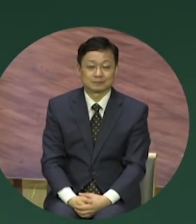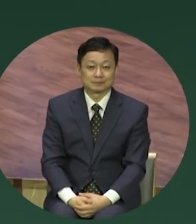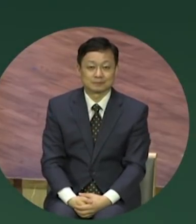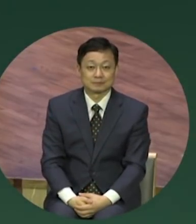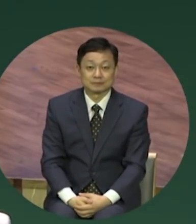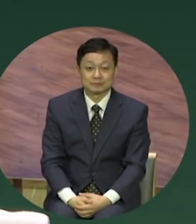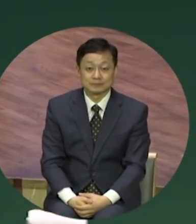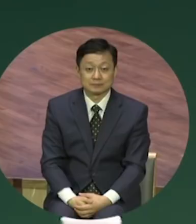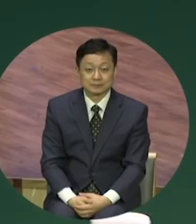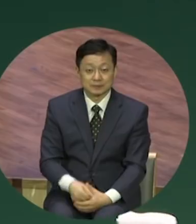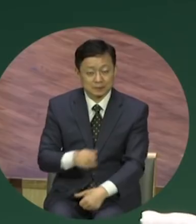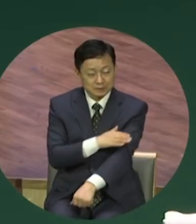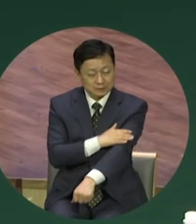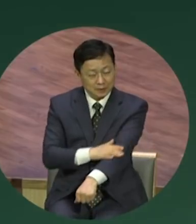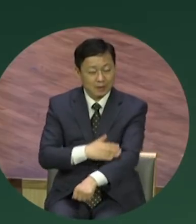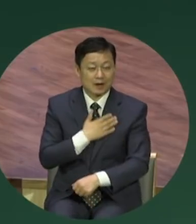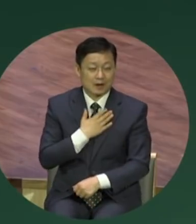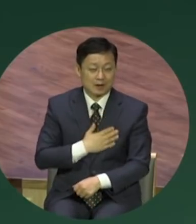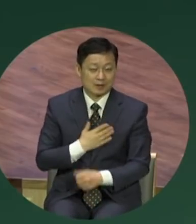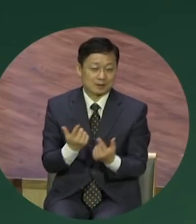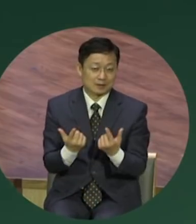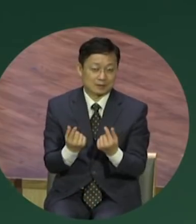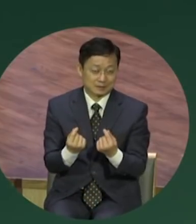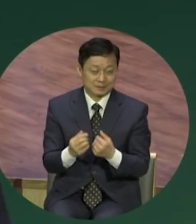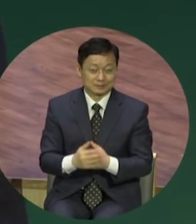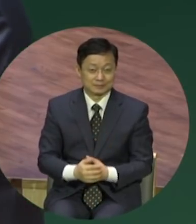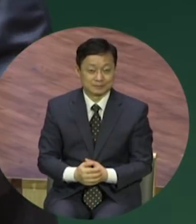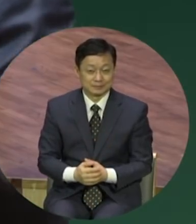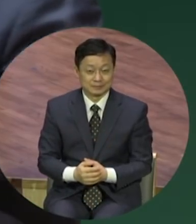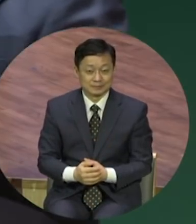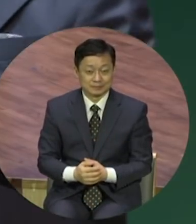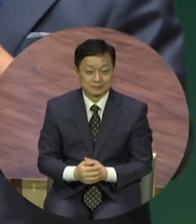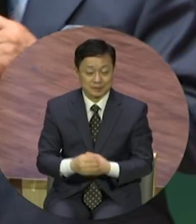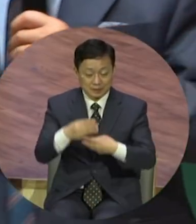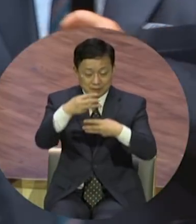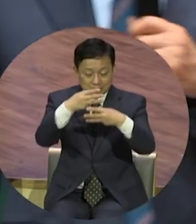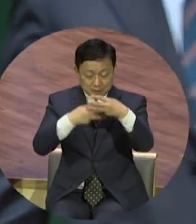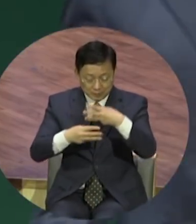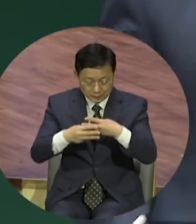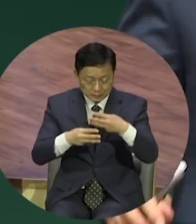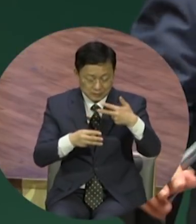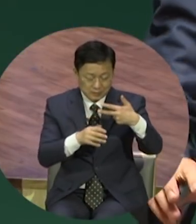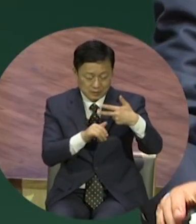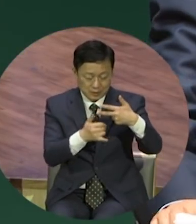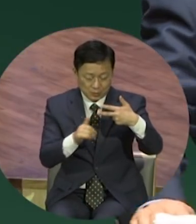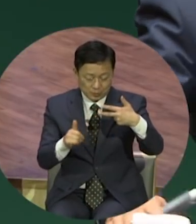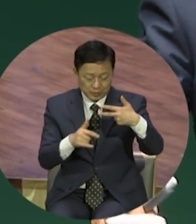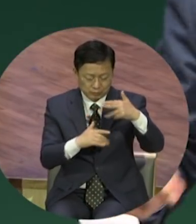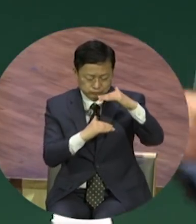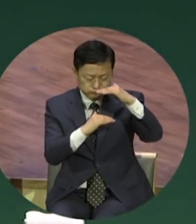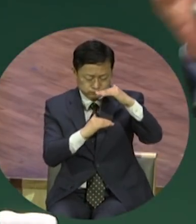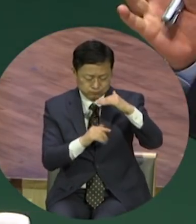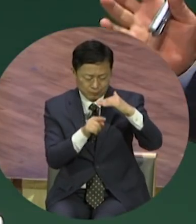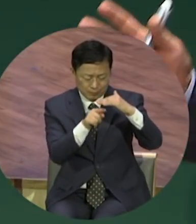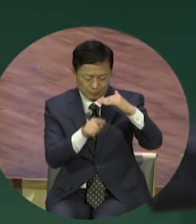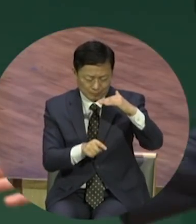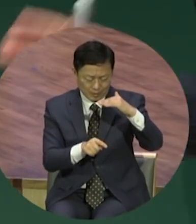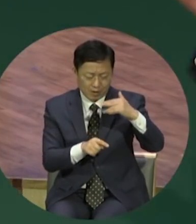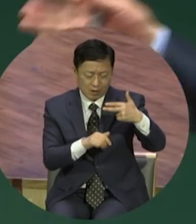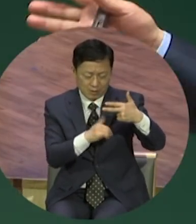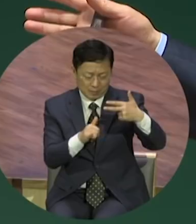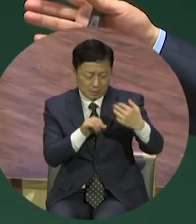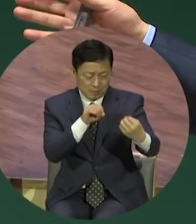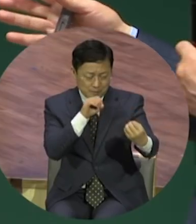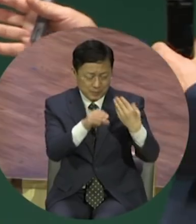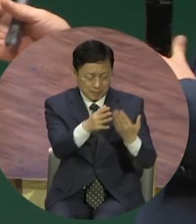드리면 이미 아실 겁니다. I don't need to speak too much about this. I'm sure you're already aware of it. 렘드 일곱 명. The seven remnants are examples of this. 렘드 일곱 명이 받은 응답이